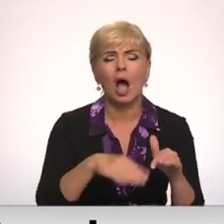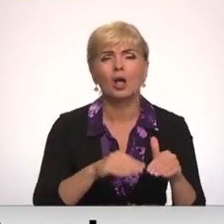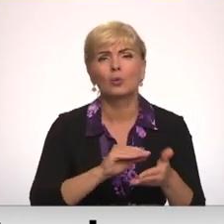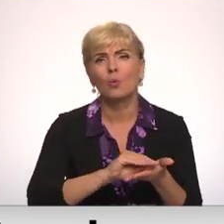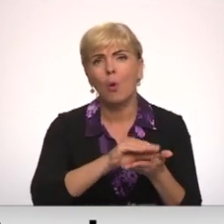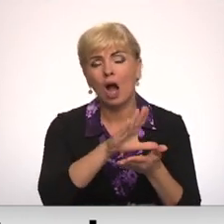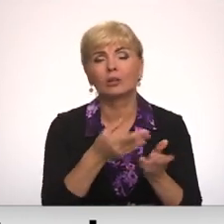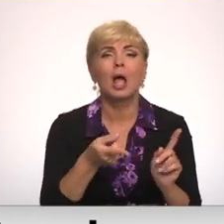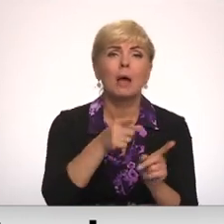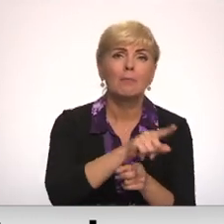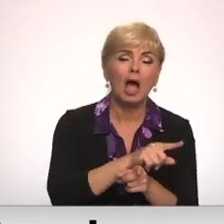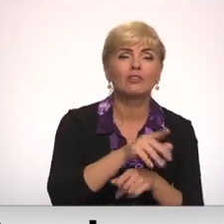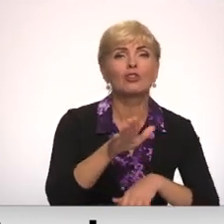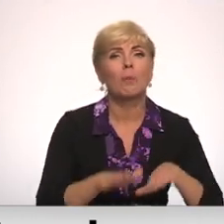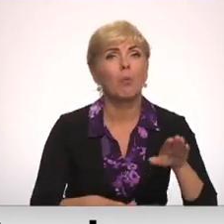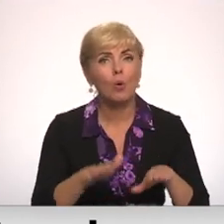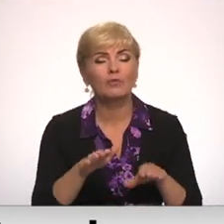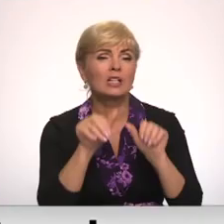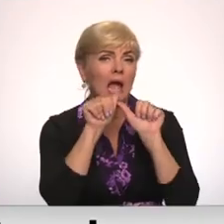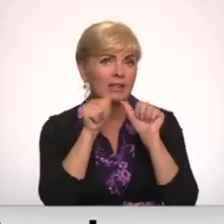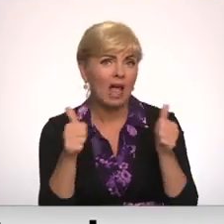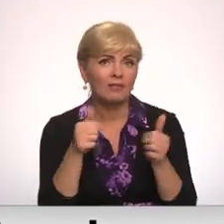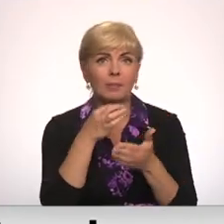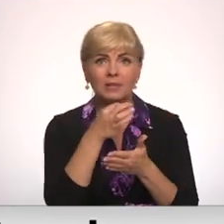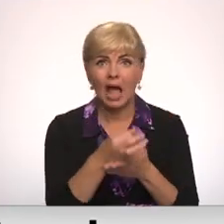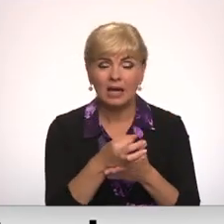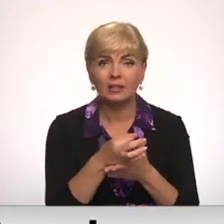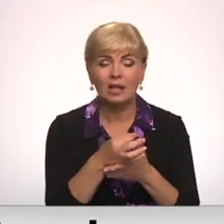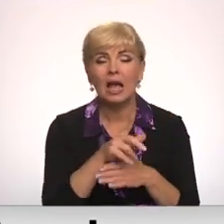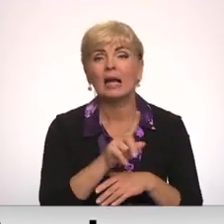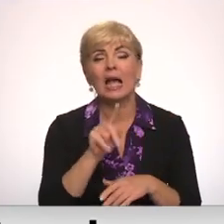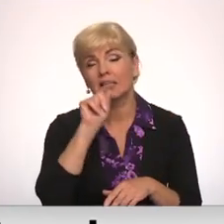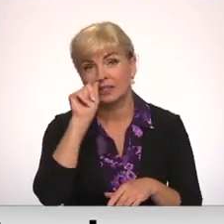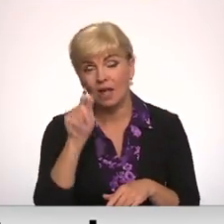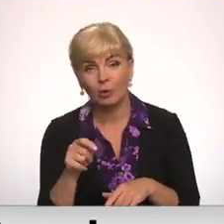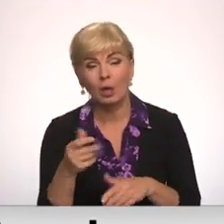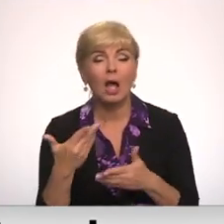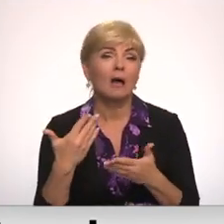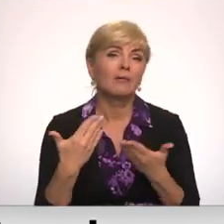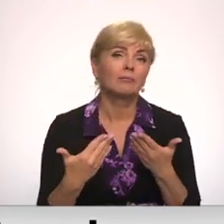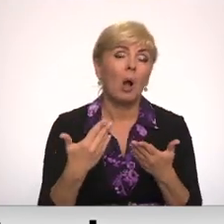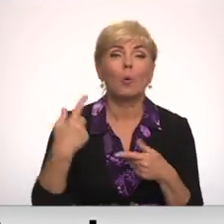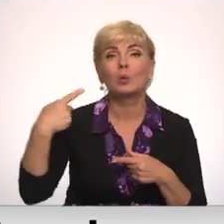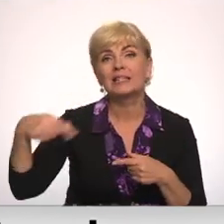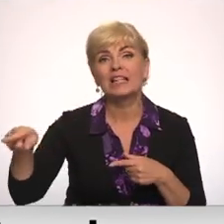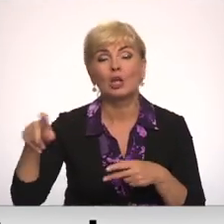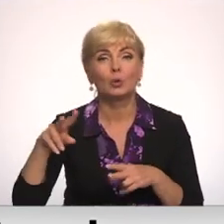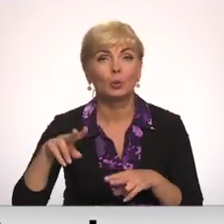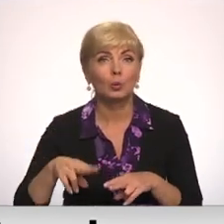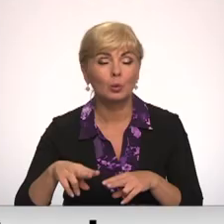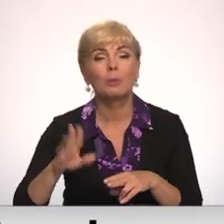un pārvēršas par purvu. Mēs nevaram teikt, ka tas ir zaudēts. Ja, tātad kaut kur citur